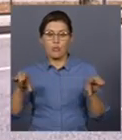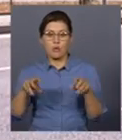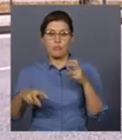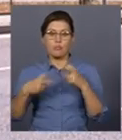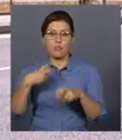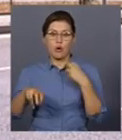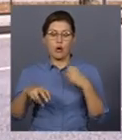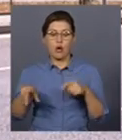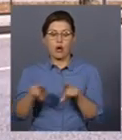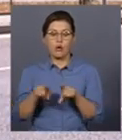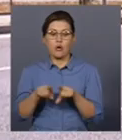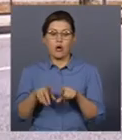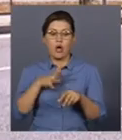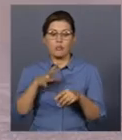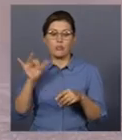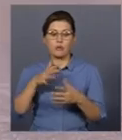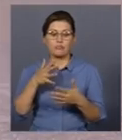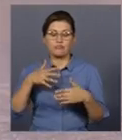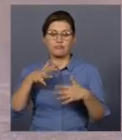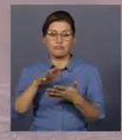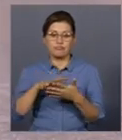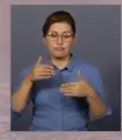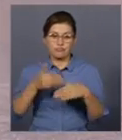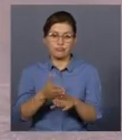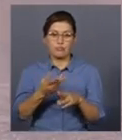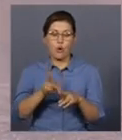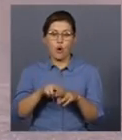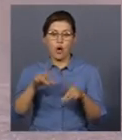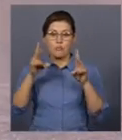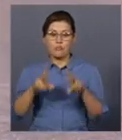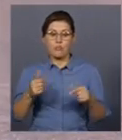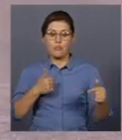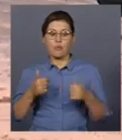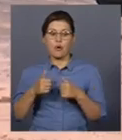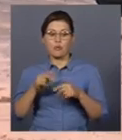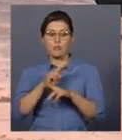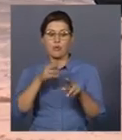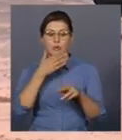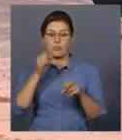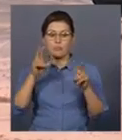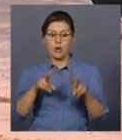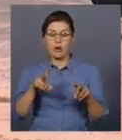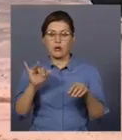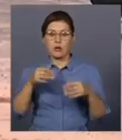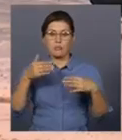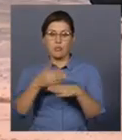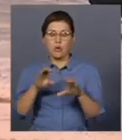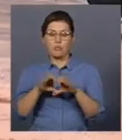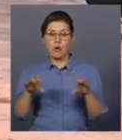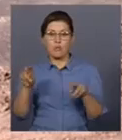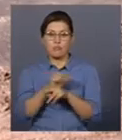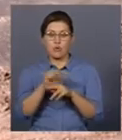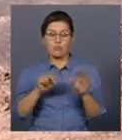көлік жүйетін асфальттың қамтығы қалмады. Абырой болғанда апаттан зардап шеккендер жоқ. Мамандар жарылған құбырды жөндеуге